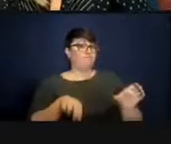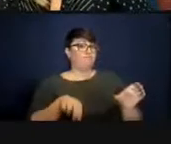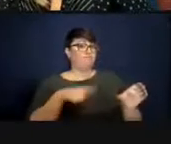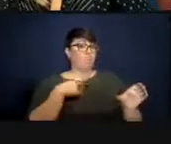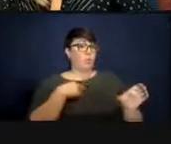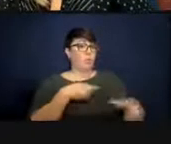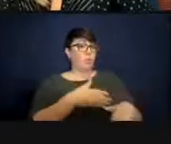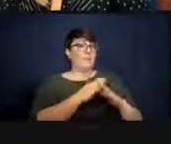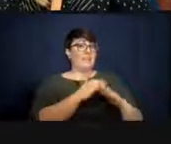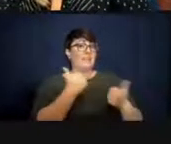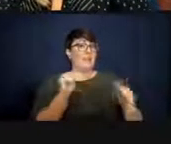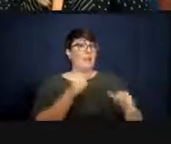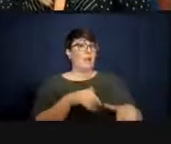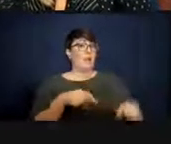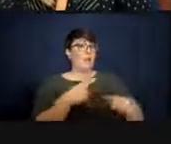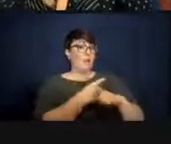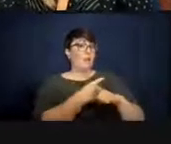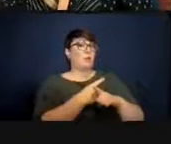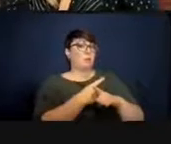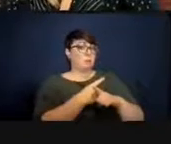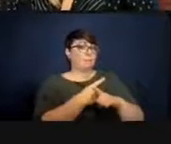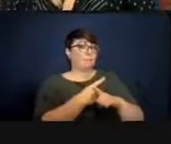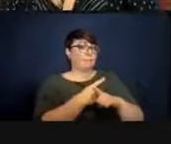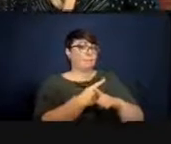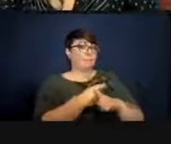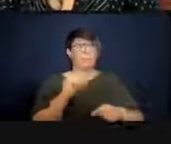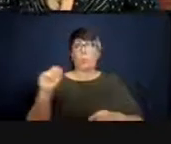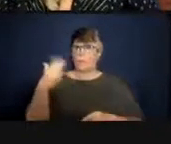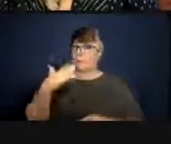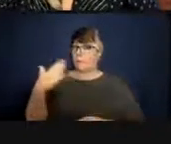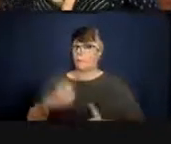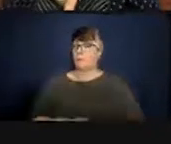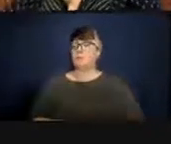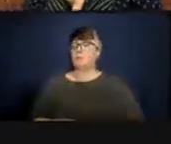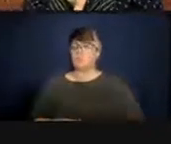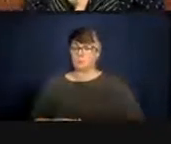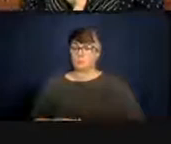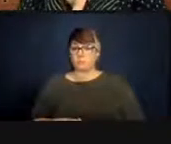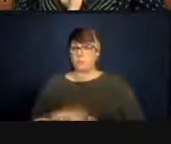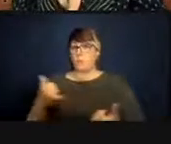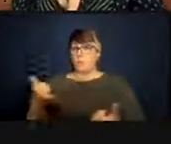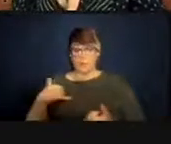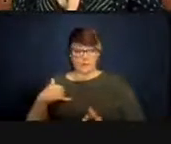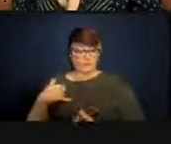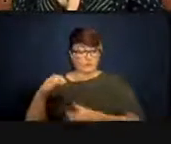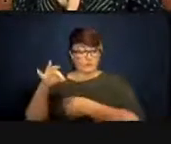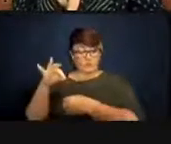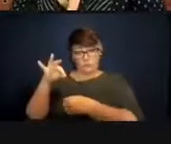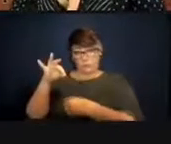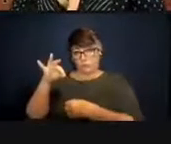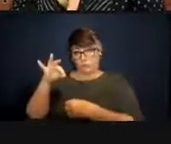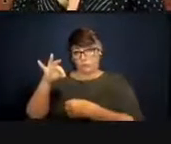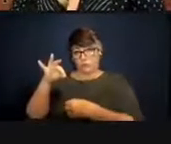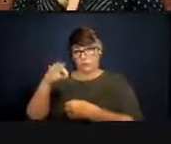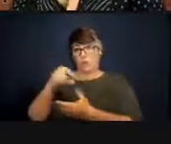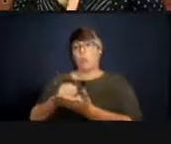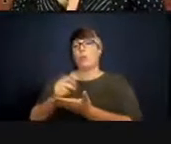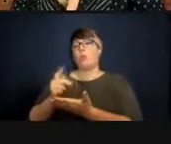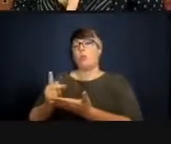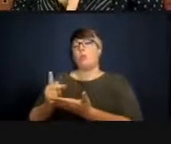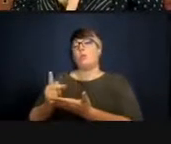Kwa sasa mimi sitapiga kura ili kusiwe na shida au tashwishi